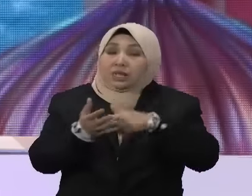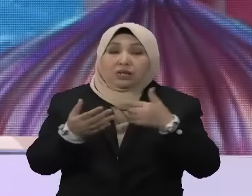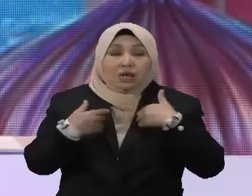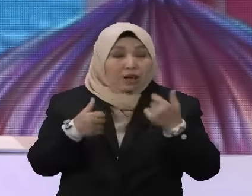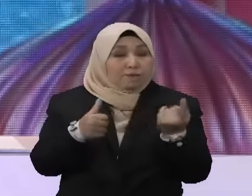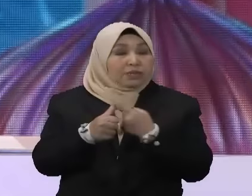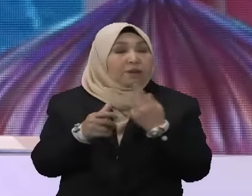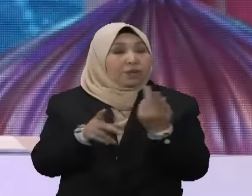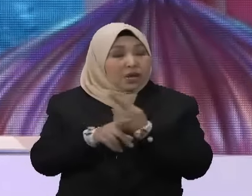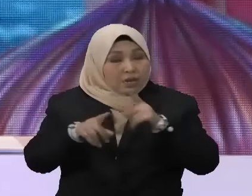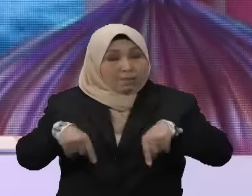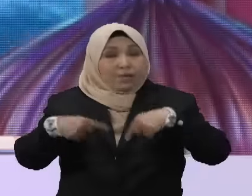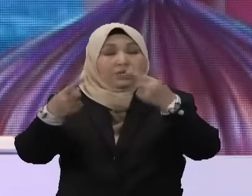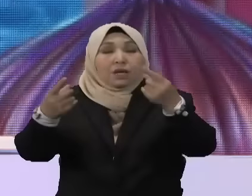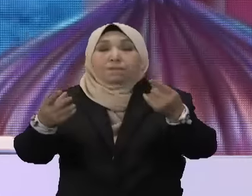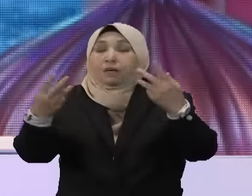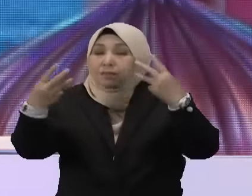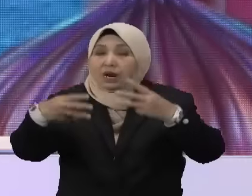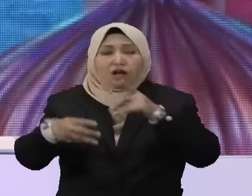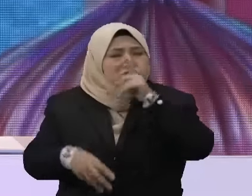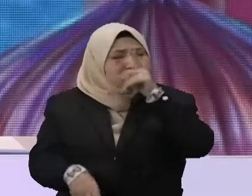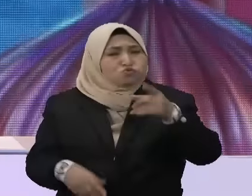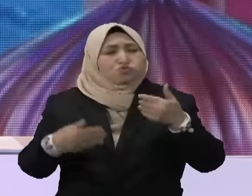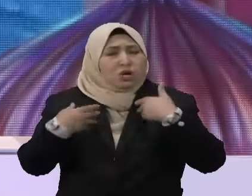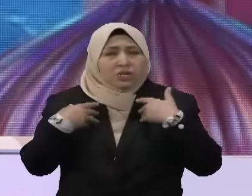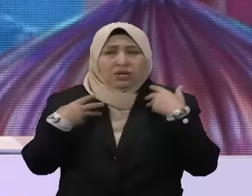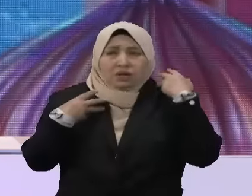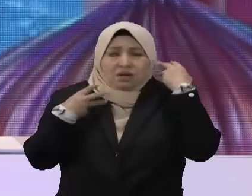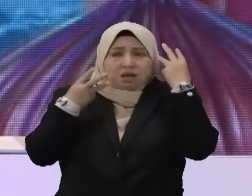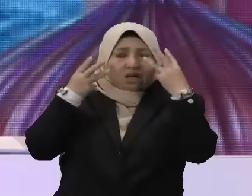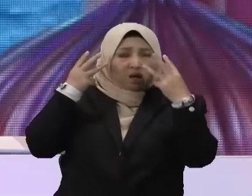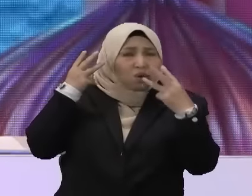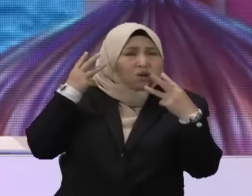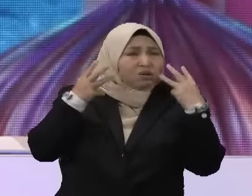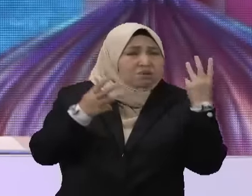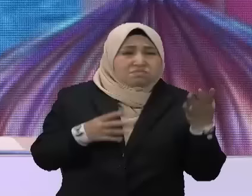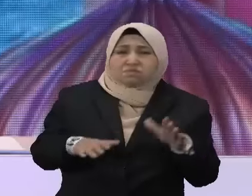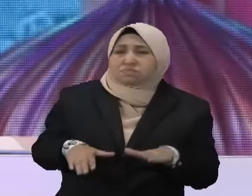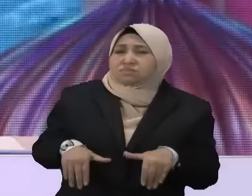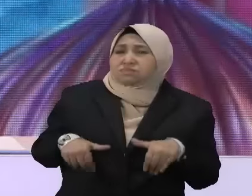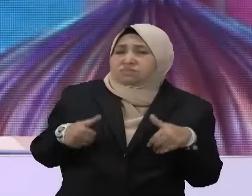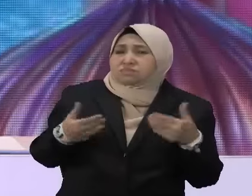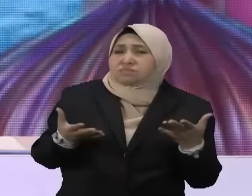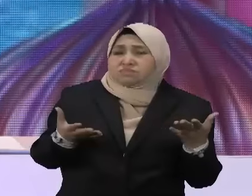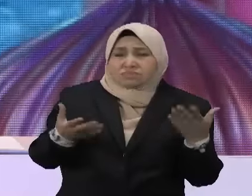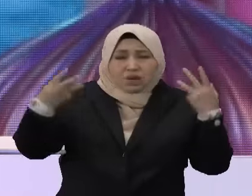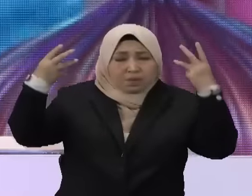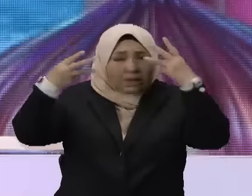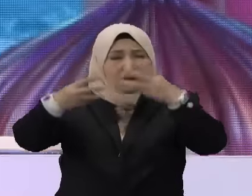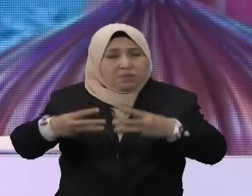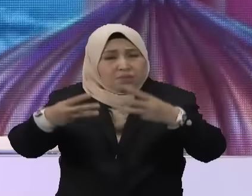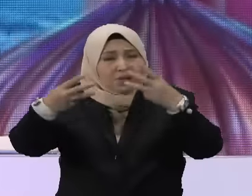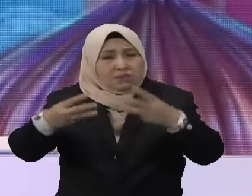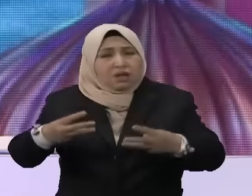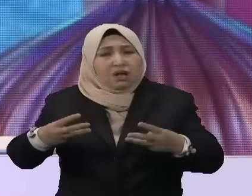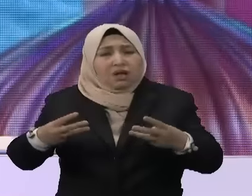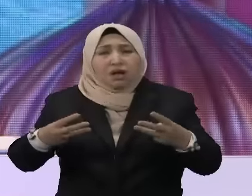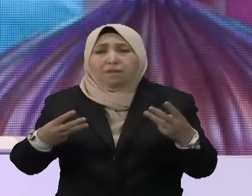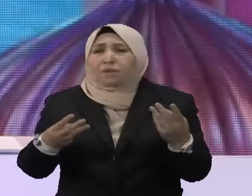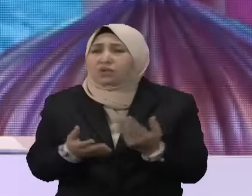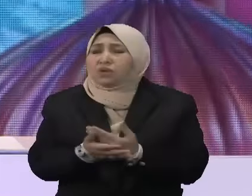kali mereka pergi berperang. Jadi sudah pasti ada kegusaran di dalam hati mereka. Bagaimana sekiranya mereka berperang dalam keadaan yang baru lagi